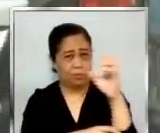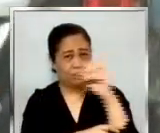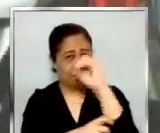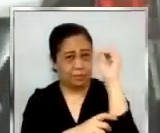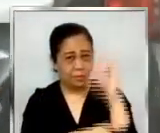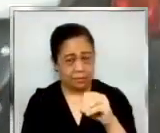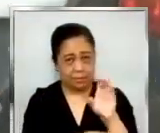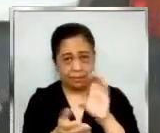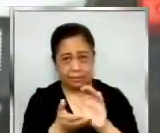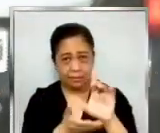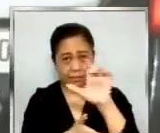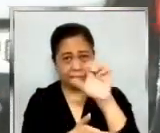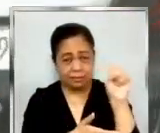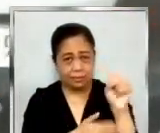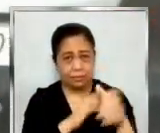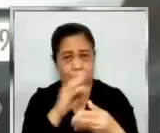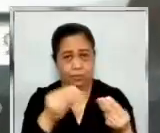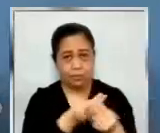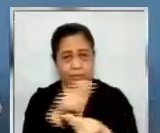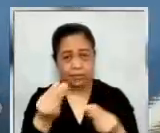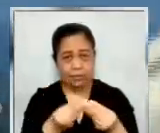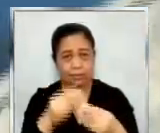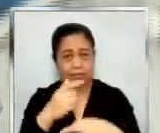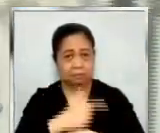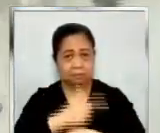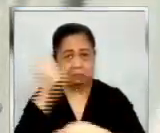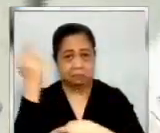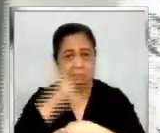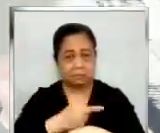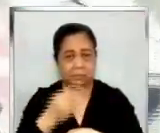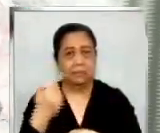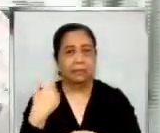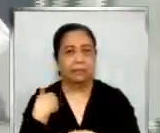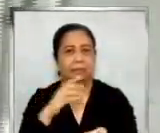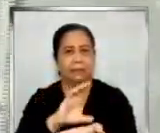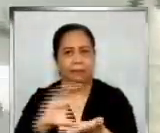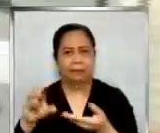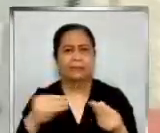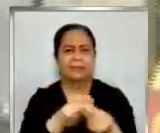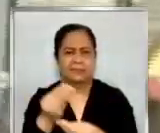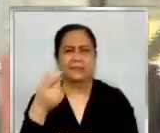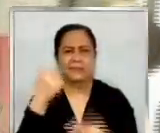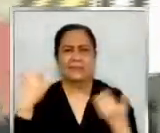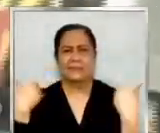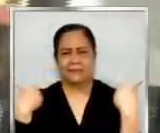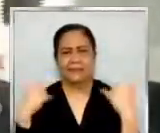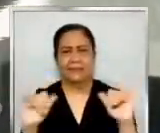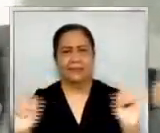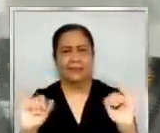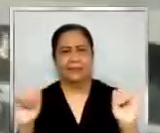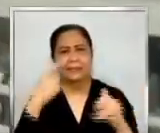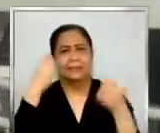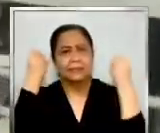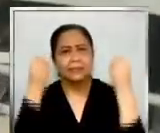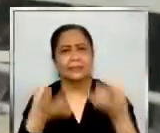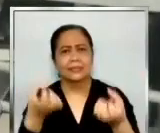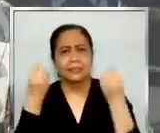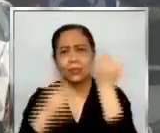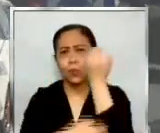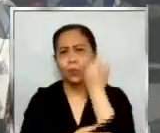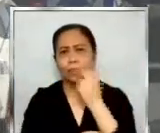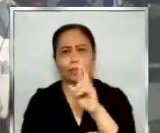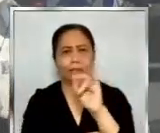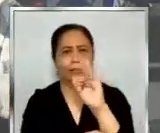na ang mga transaksyon sa tollways. May cash transactions pa rin kasi sa ngayon dahil sa dami ng walang RFID at